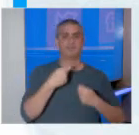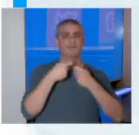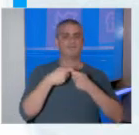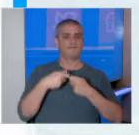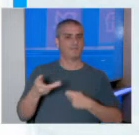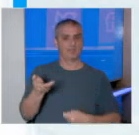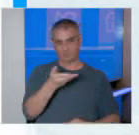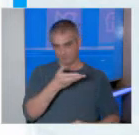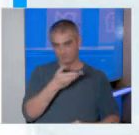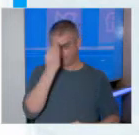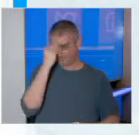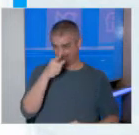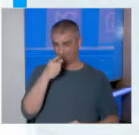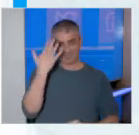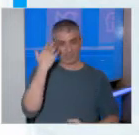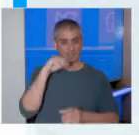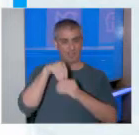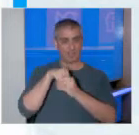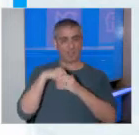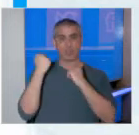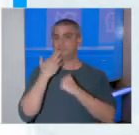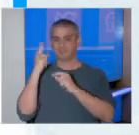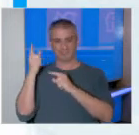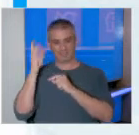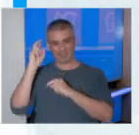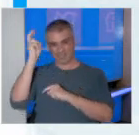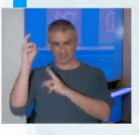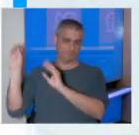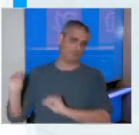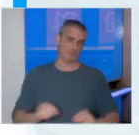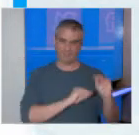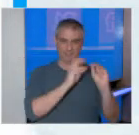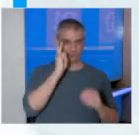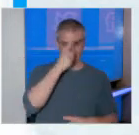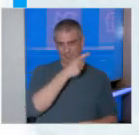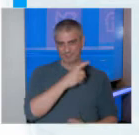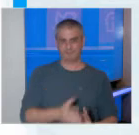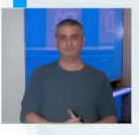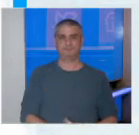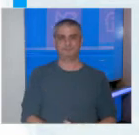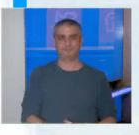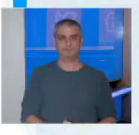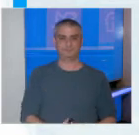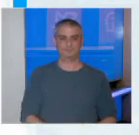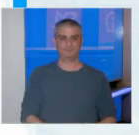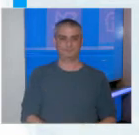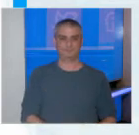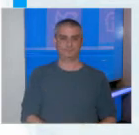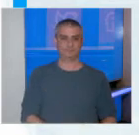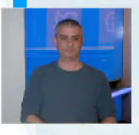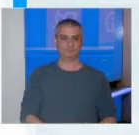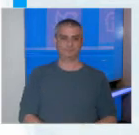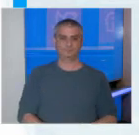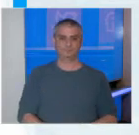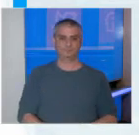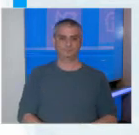מתכוונת לכך, נזכיר לכם שהיא הייתה בחוסן לישראל של בני גנץ, ועם כניסתו לממשלה היא עזבה ונשארה